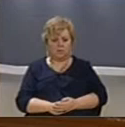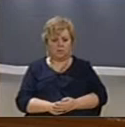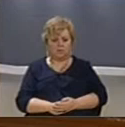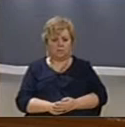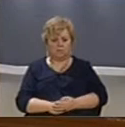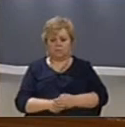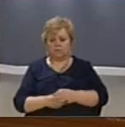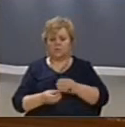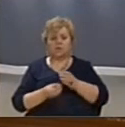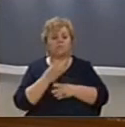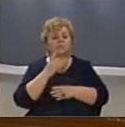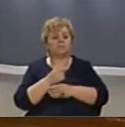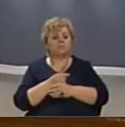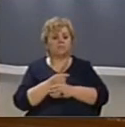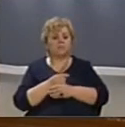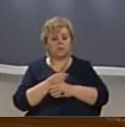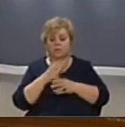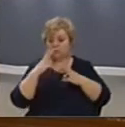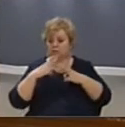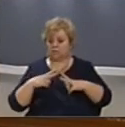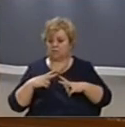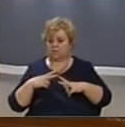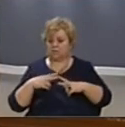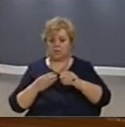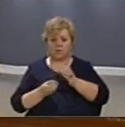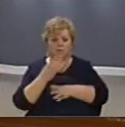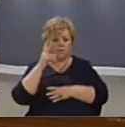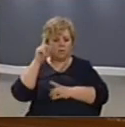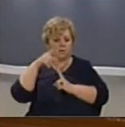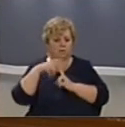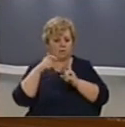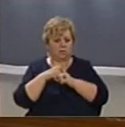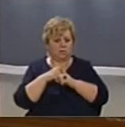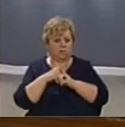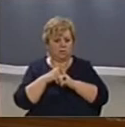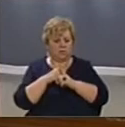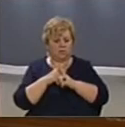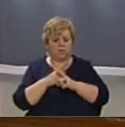që të krijohen parakushtet për stabilizimin dhe zhvillimin e RTK-s